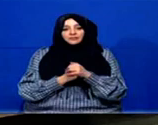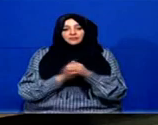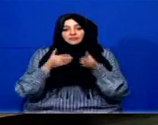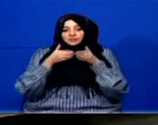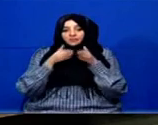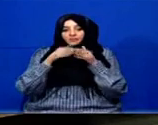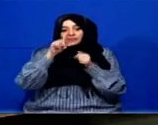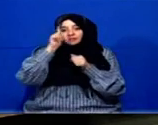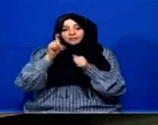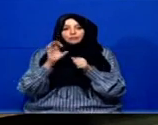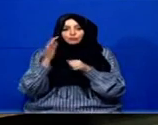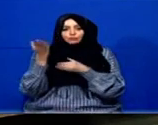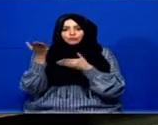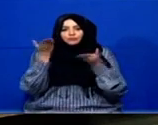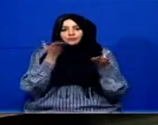تفضلي